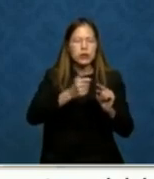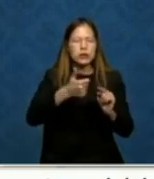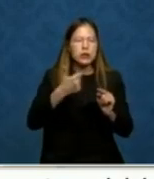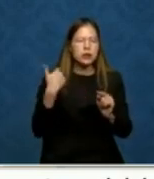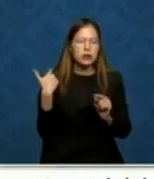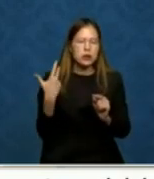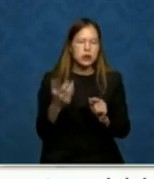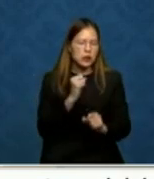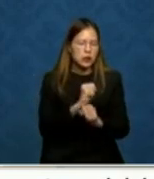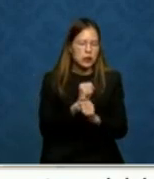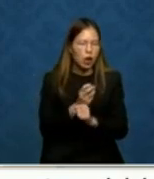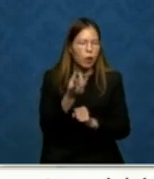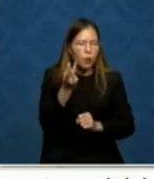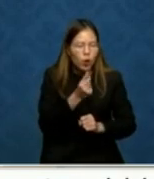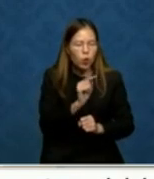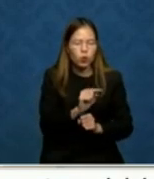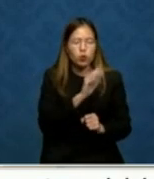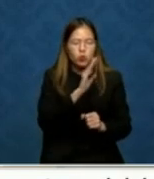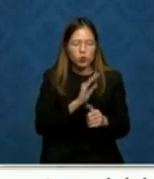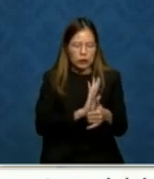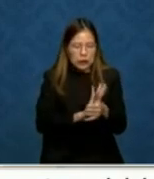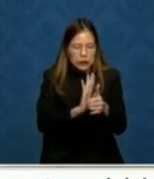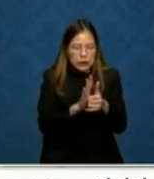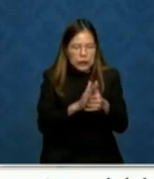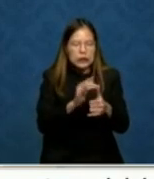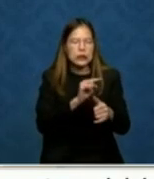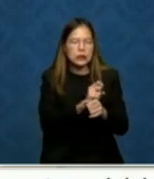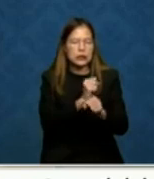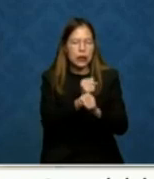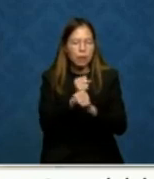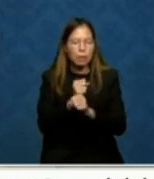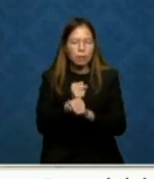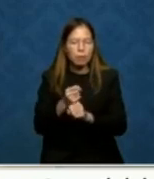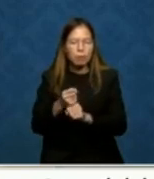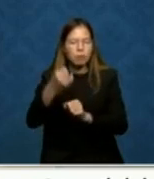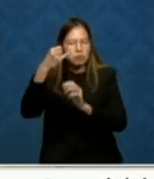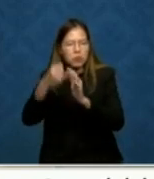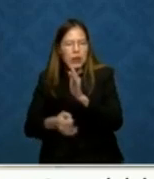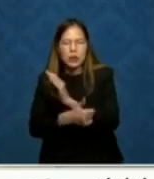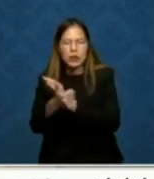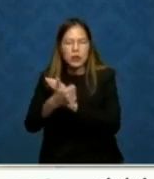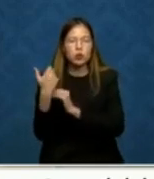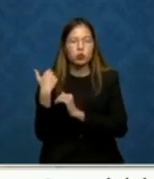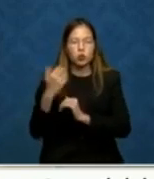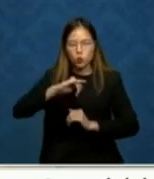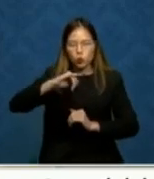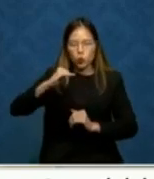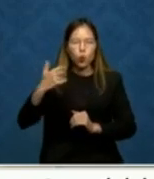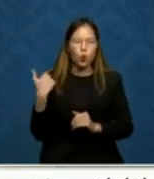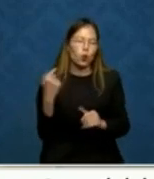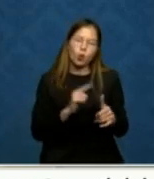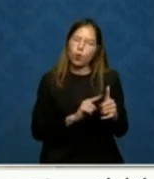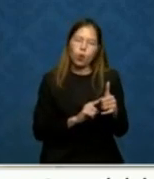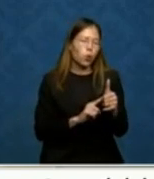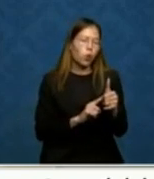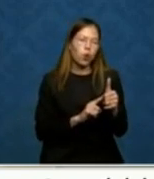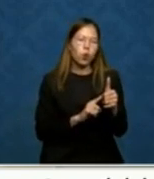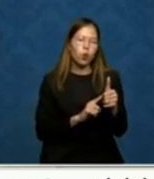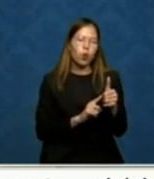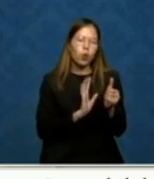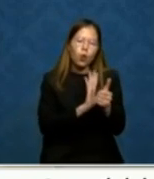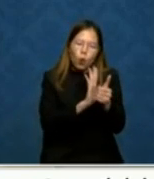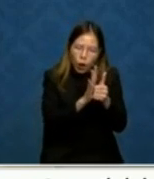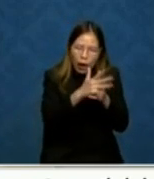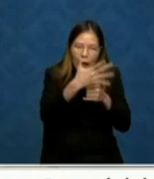ที่รวดเร็วมากกว่าเหยื่อในการกระทำความผิดอย่างอื่นหรือไม่หลายครั้งครับเหยื่อเสียหายไปแล้วถูกคุกค